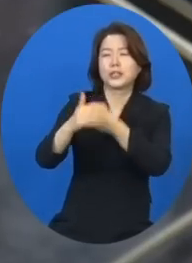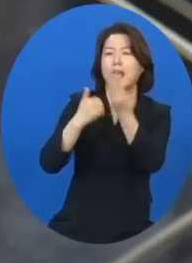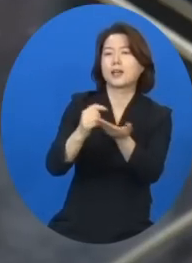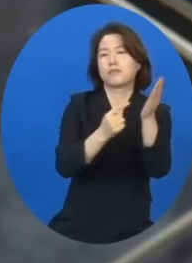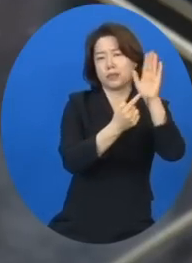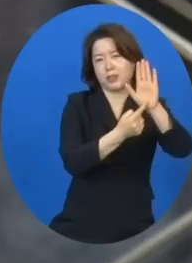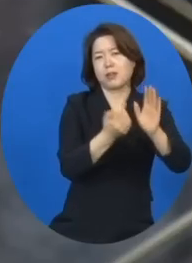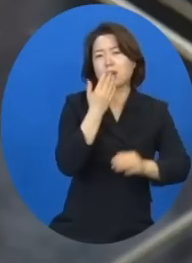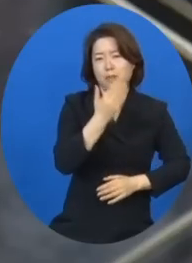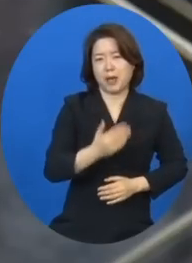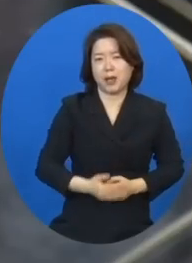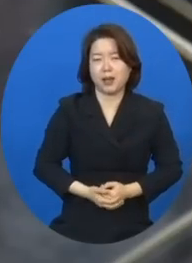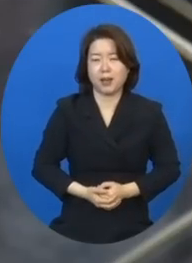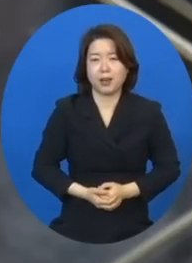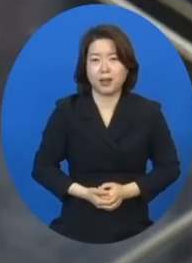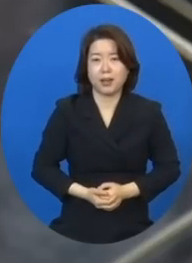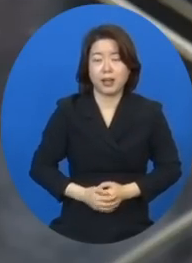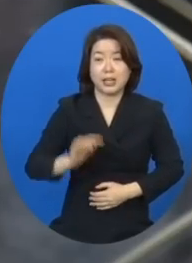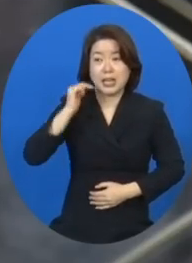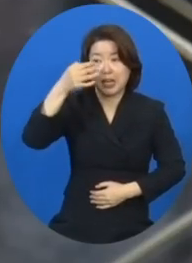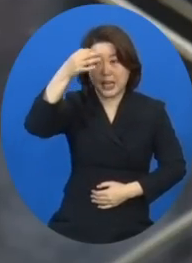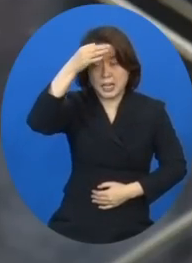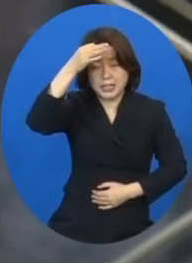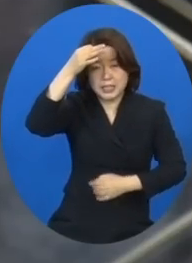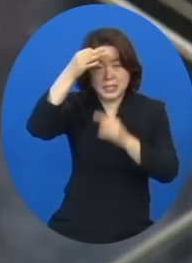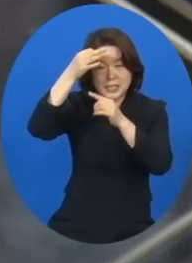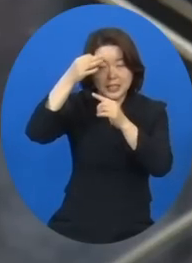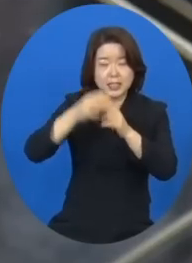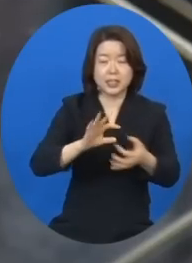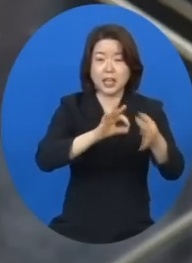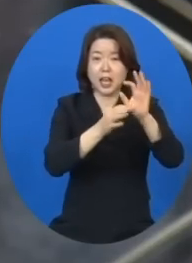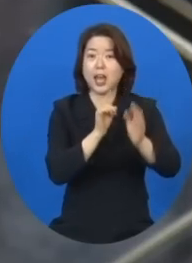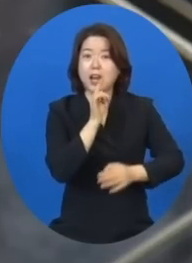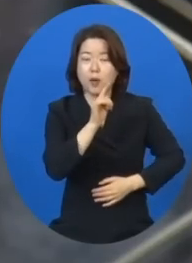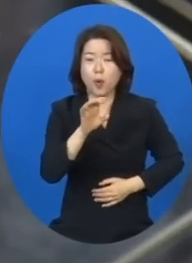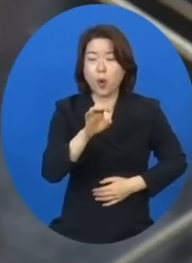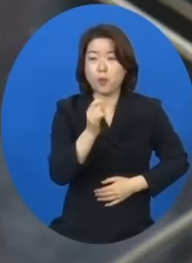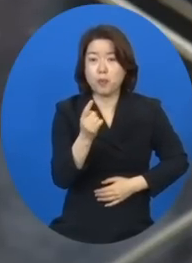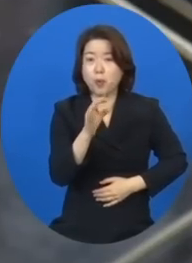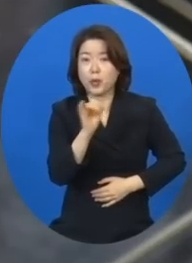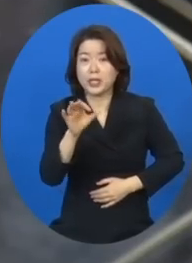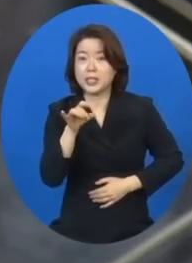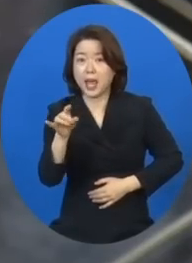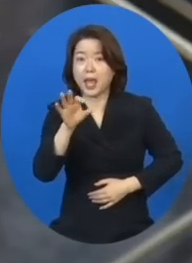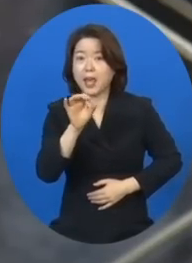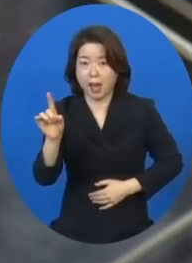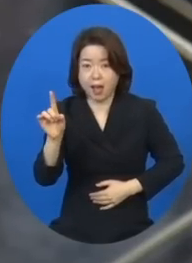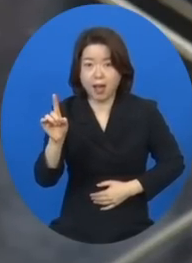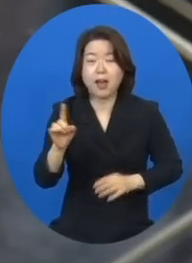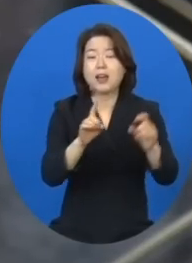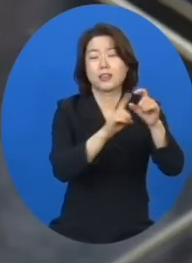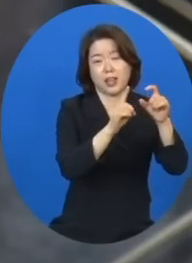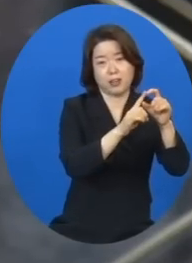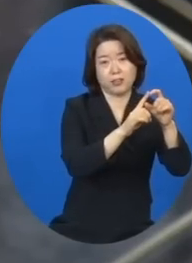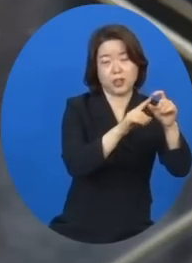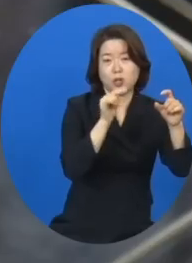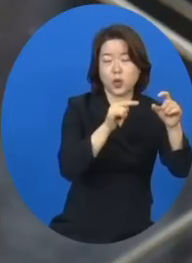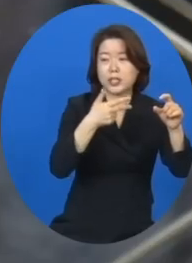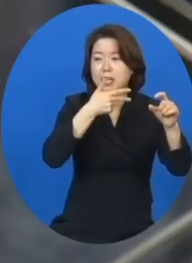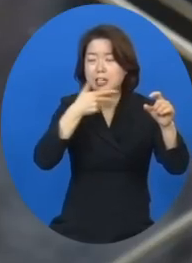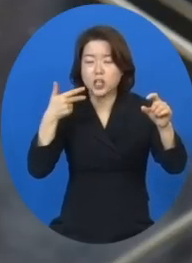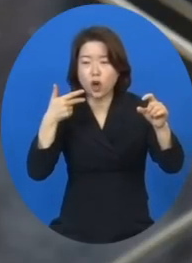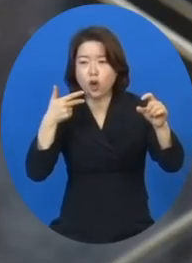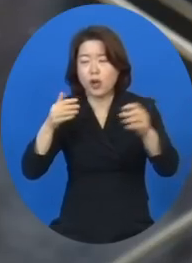합니다. 작품이라는 단어 헬라어 포이에마인데요. 여기에서 영어 시라는 뜻의